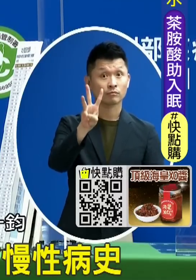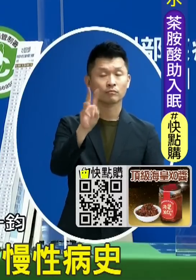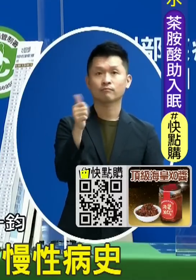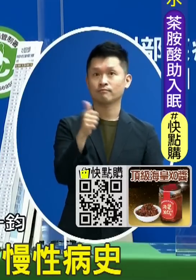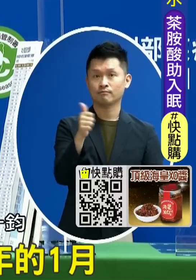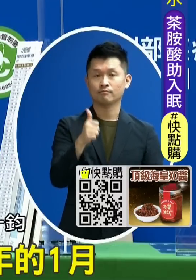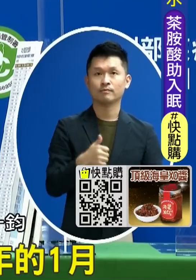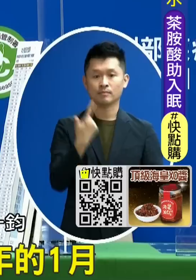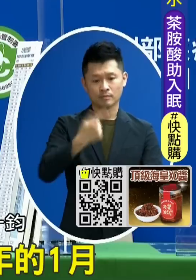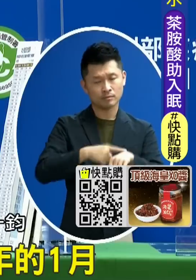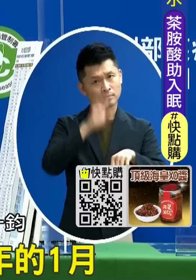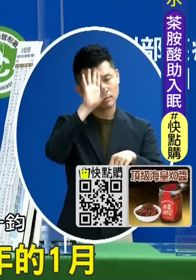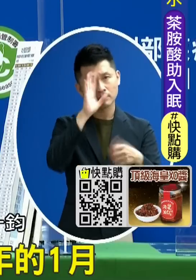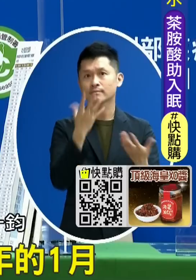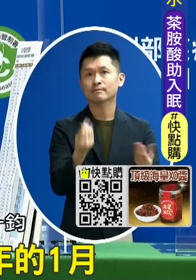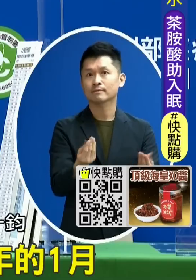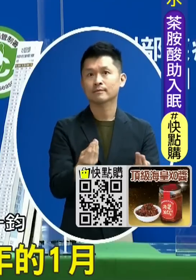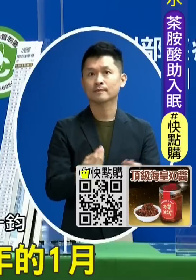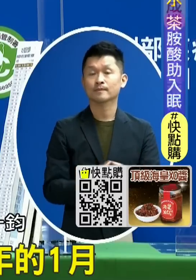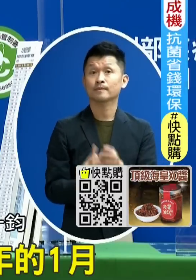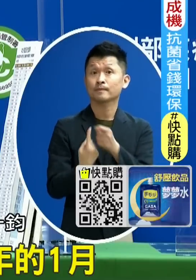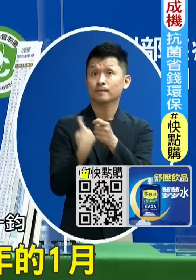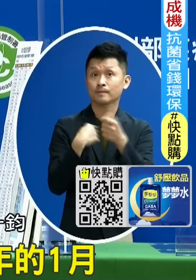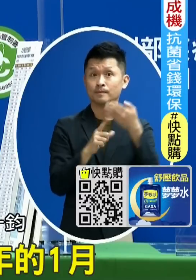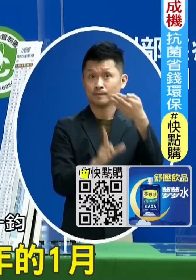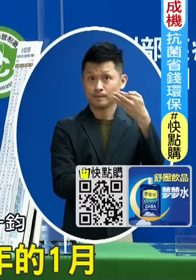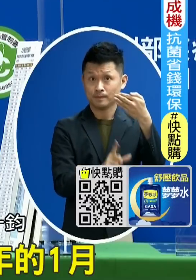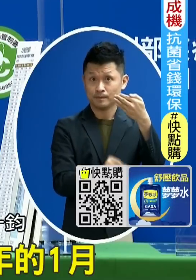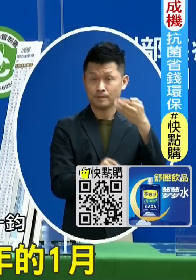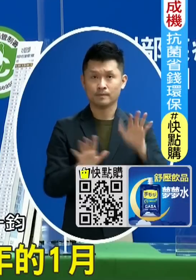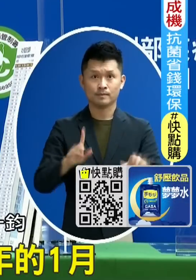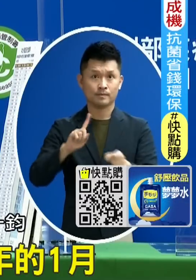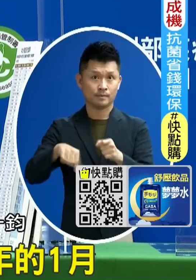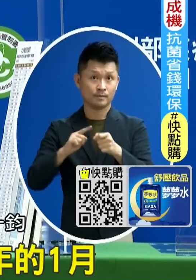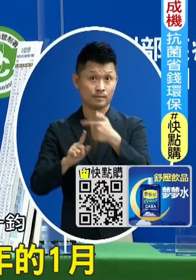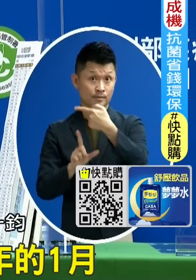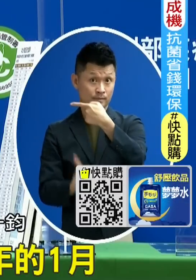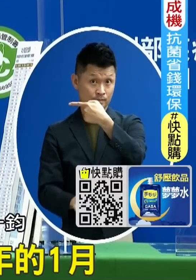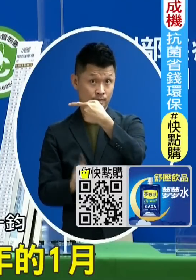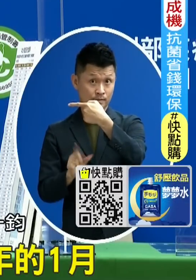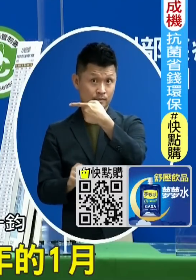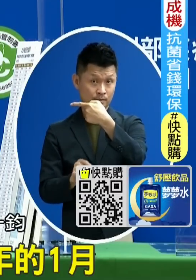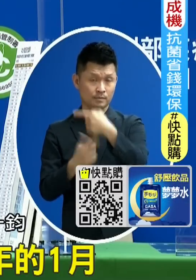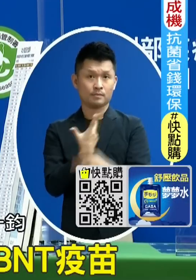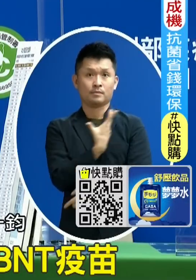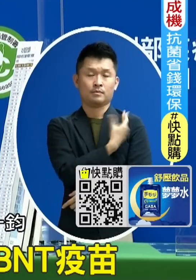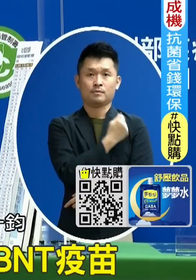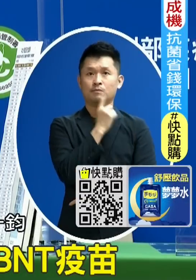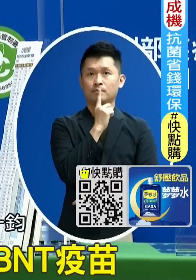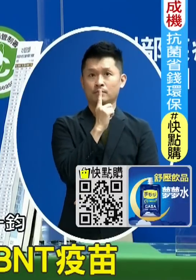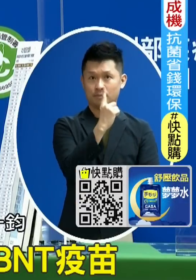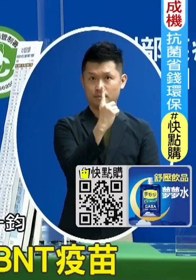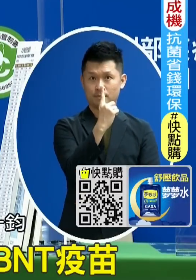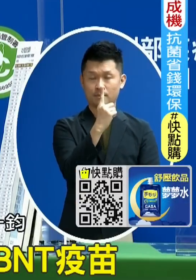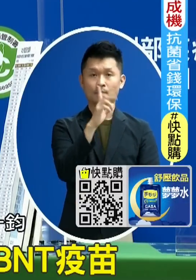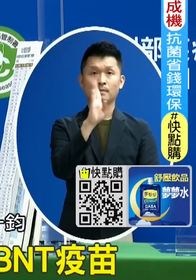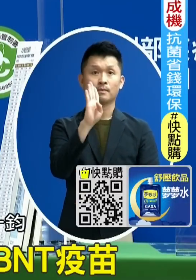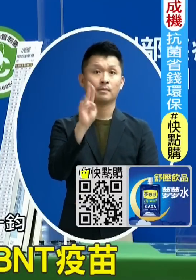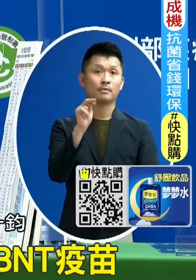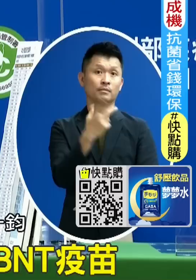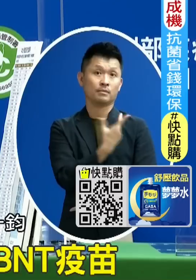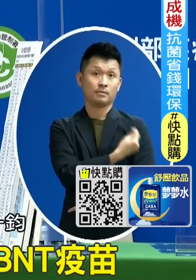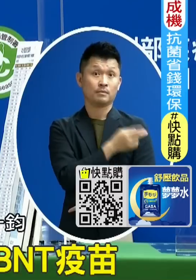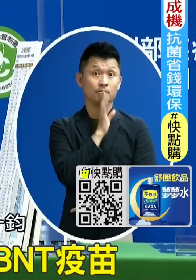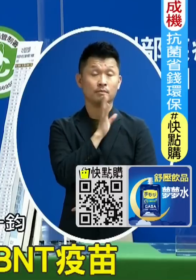男性，没有慢性病史，那他在去年的9月跟今年的1月都分别有接种过一剂的这个 BNT 的疫